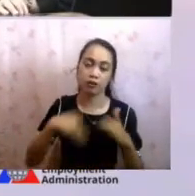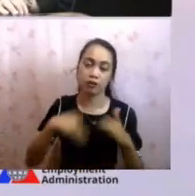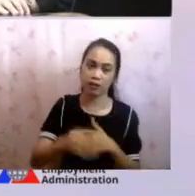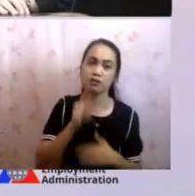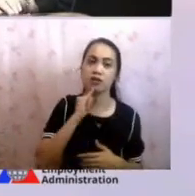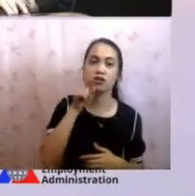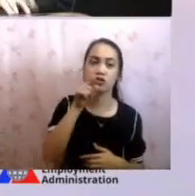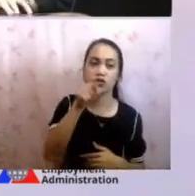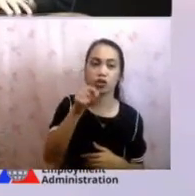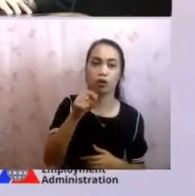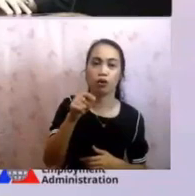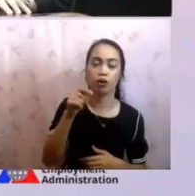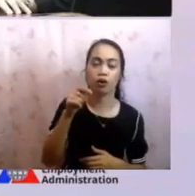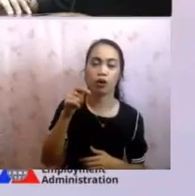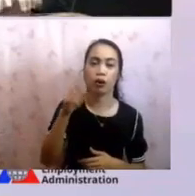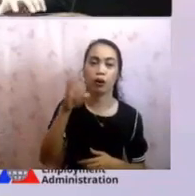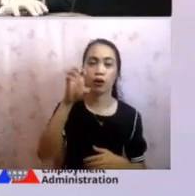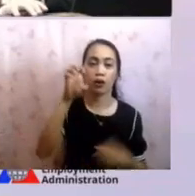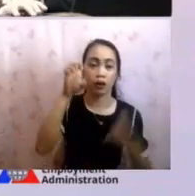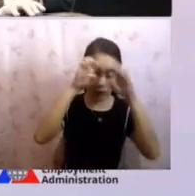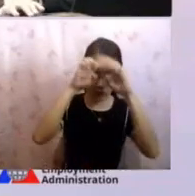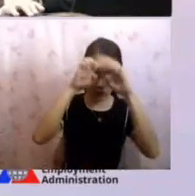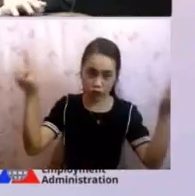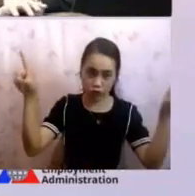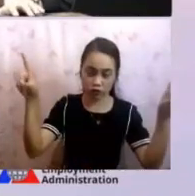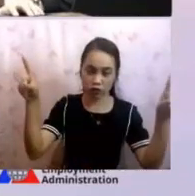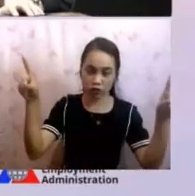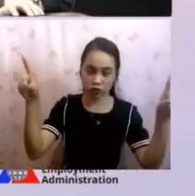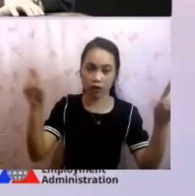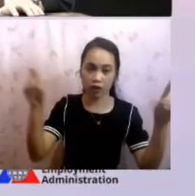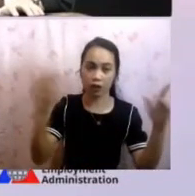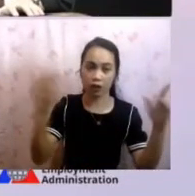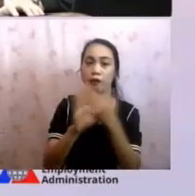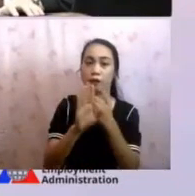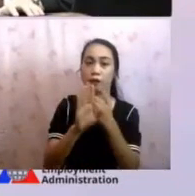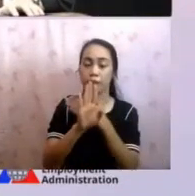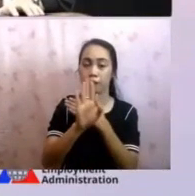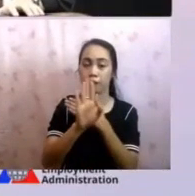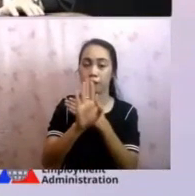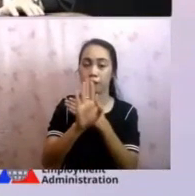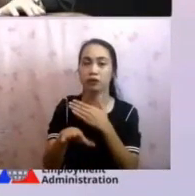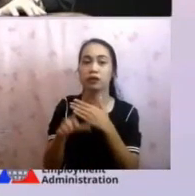ang college na or tertiary education mo ay pinaka-importante.